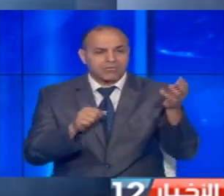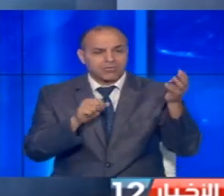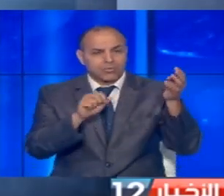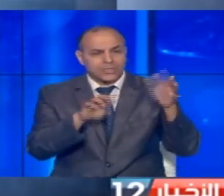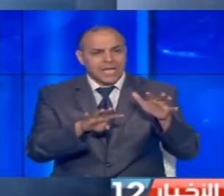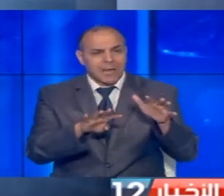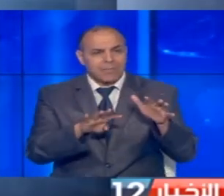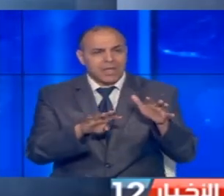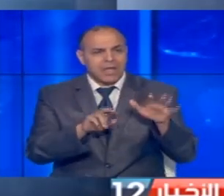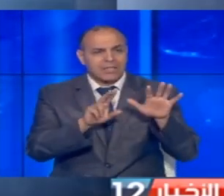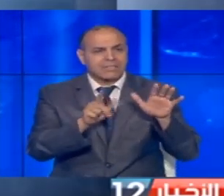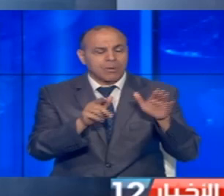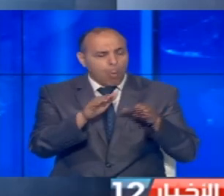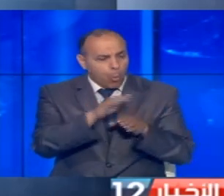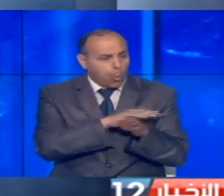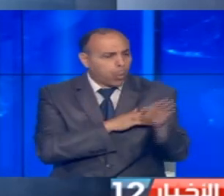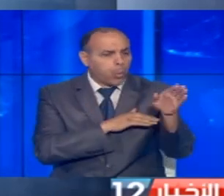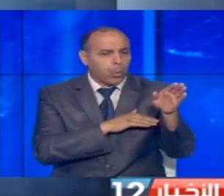5986 مجتاز،